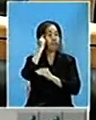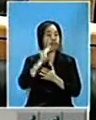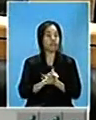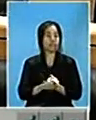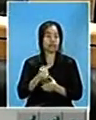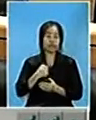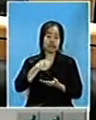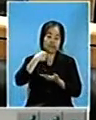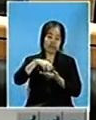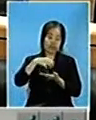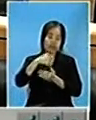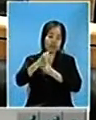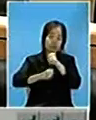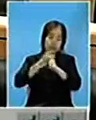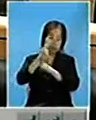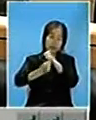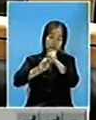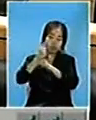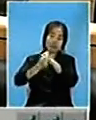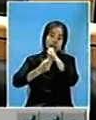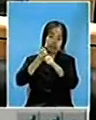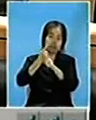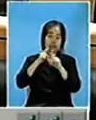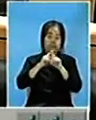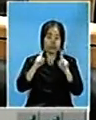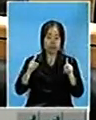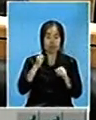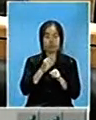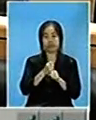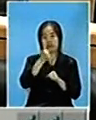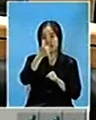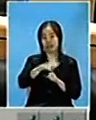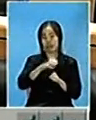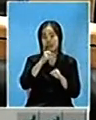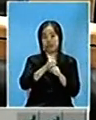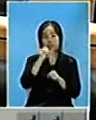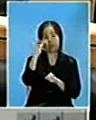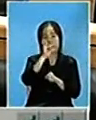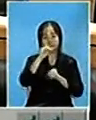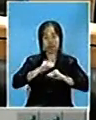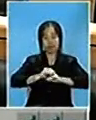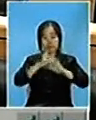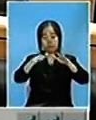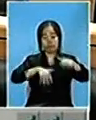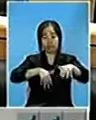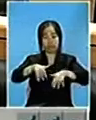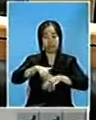ปีนะครับแต่ว่าเราก็ไม่สามารถนำความรู้จากรายงานนี้ไปยังพี่น้องประชาชนได้จนถึงทุก